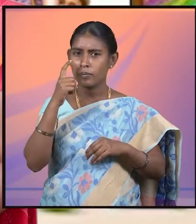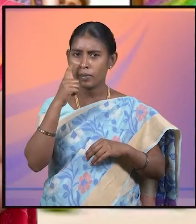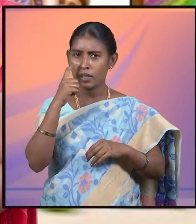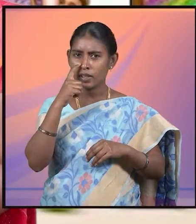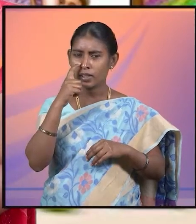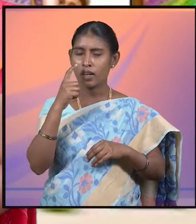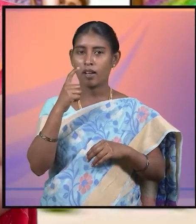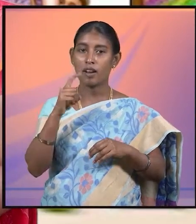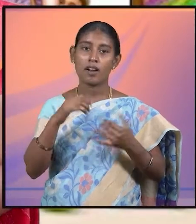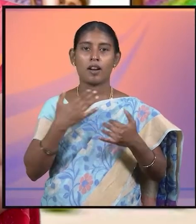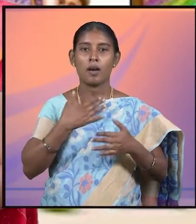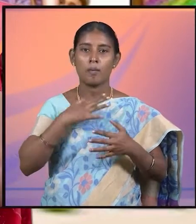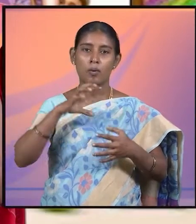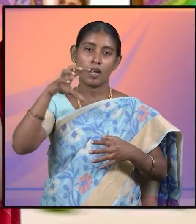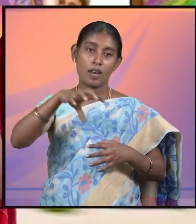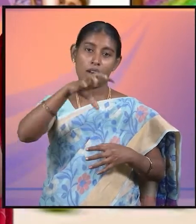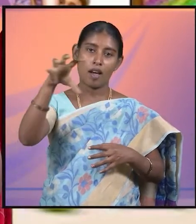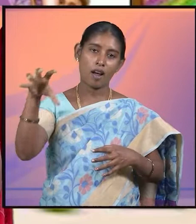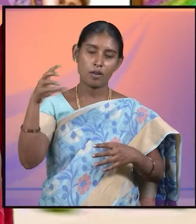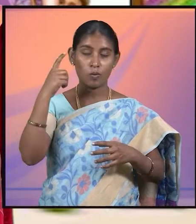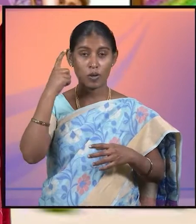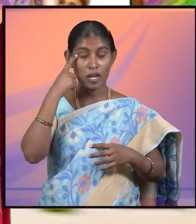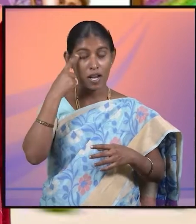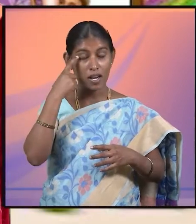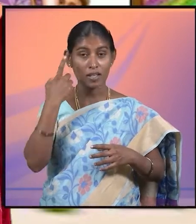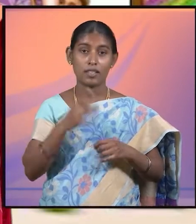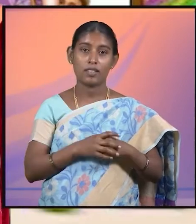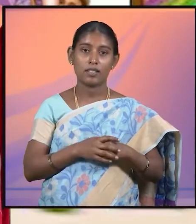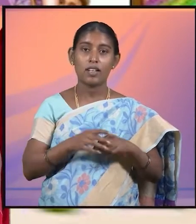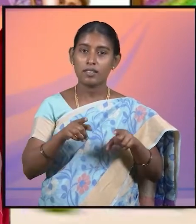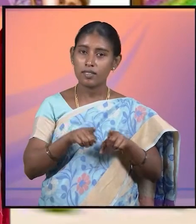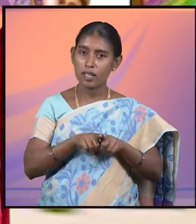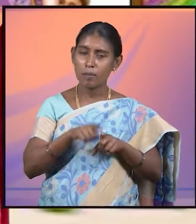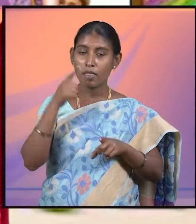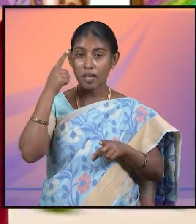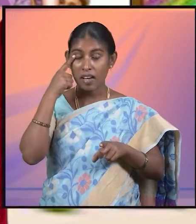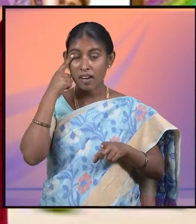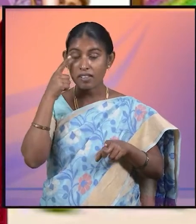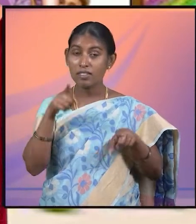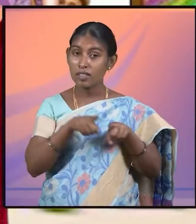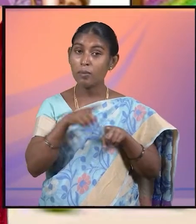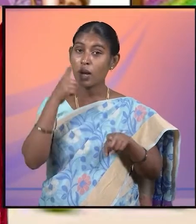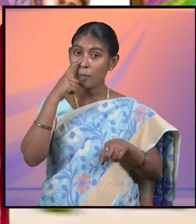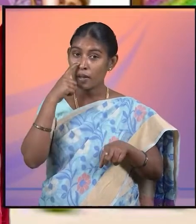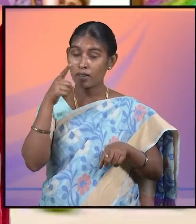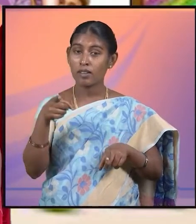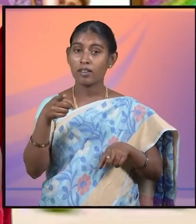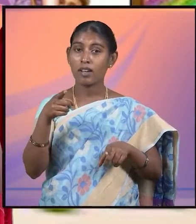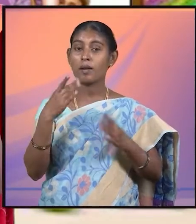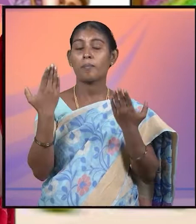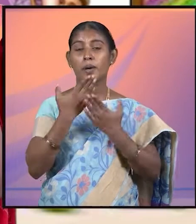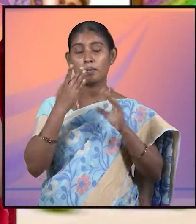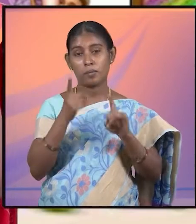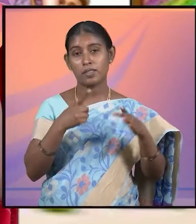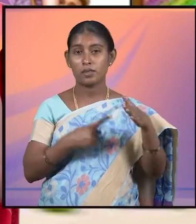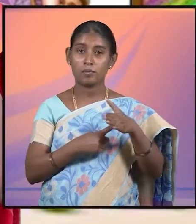பெண்கள் நாட்டின் கண்கள் ஆவார்கள். அக்கண்கள் கல்வி என்னும் ஒளியை பெற வேண்டும். அந்த ஒளியின்